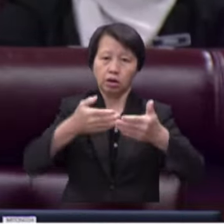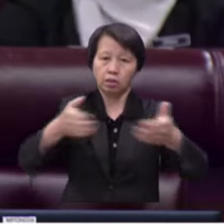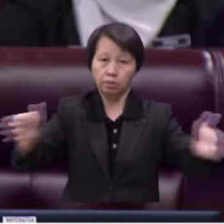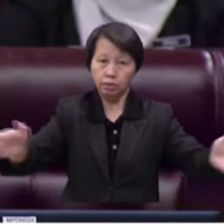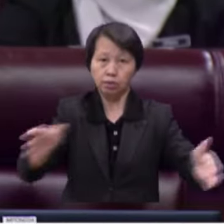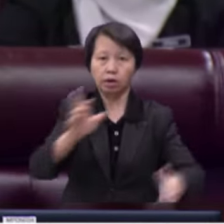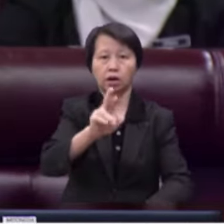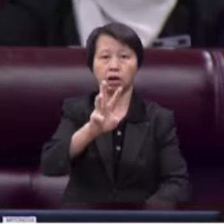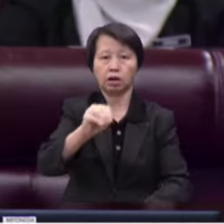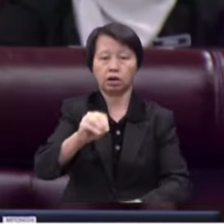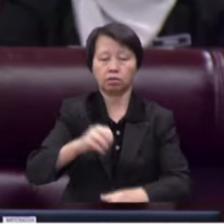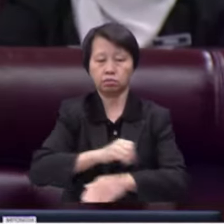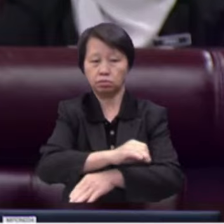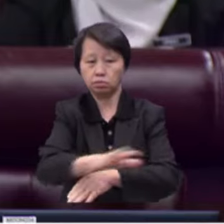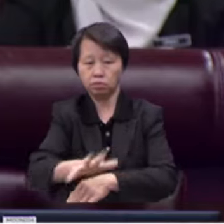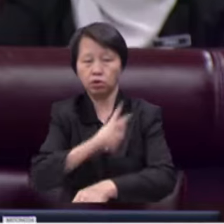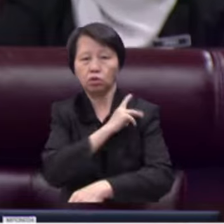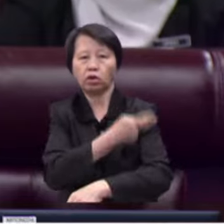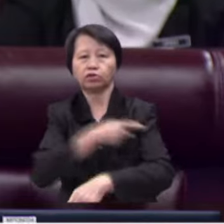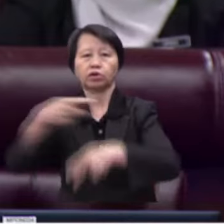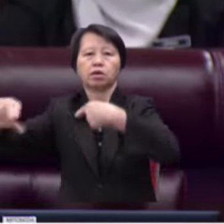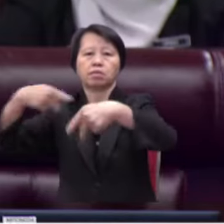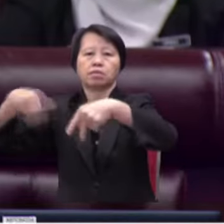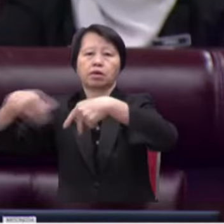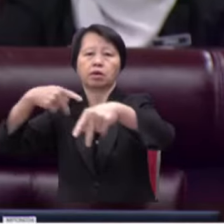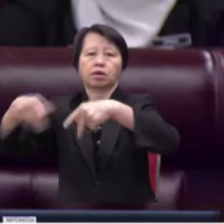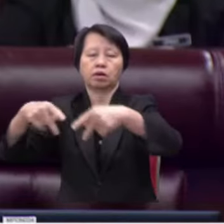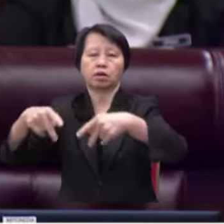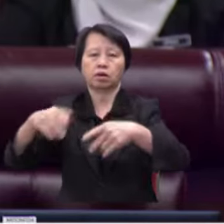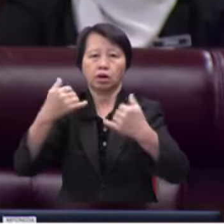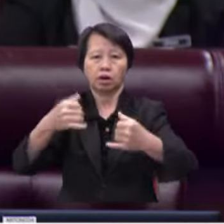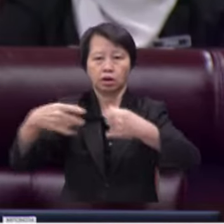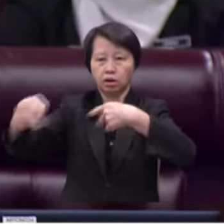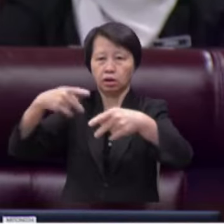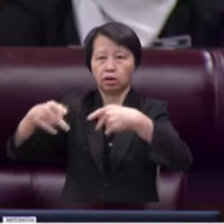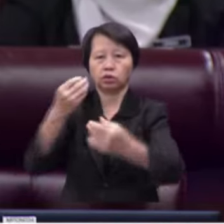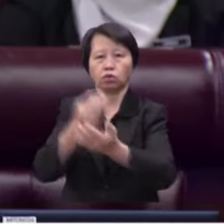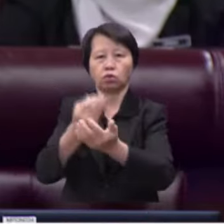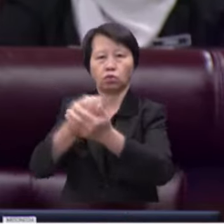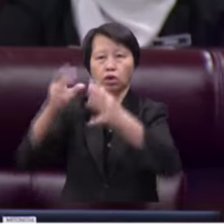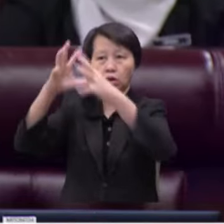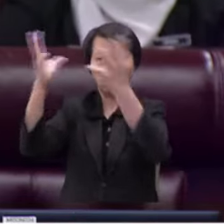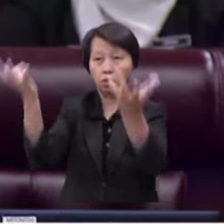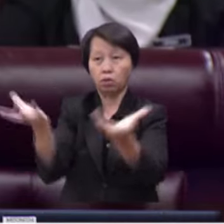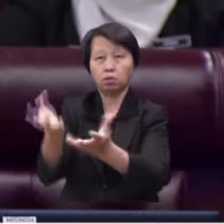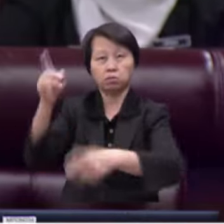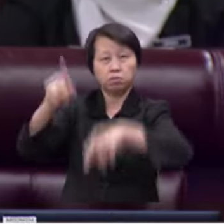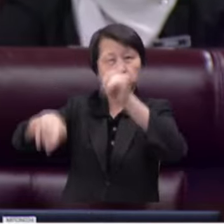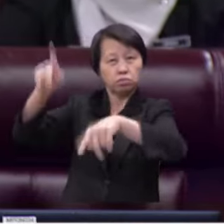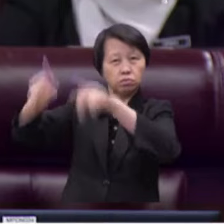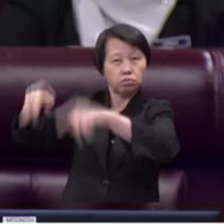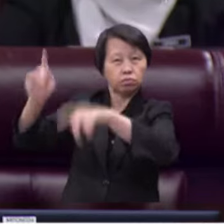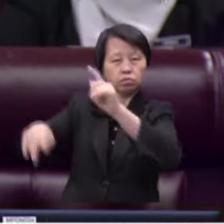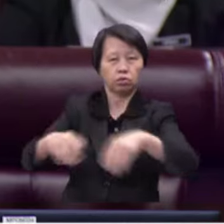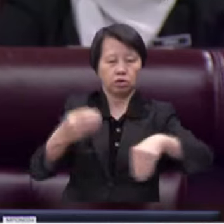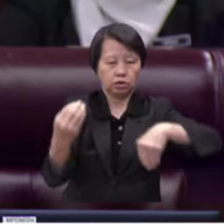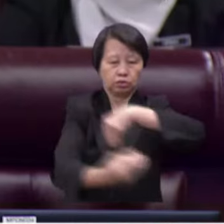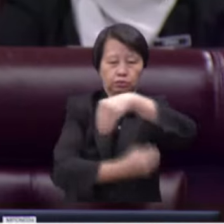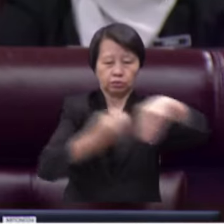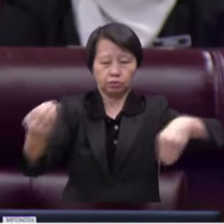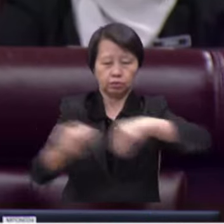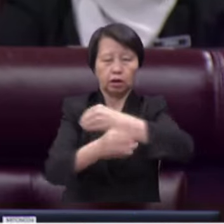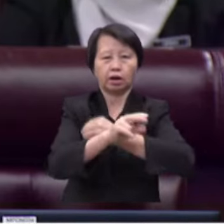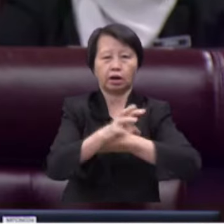Ringgit dipengaruhi oleh kuasa pasaran dalam keadaan pasaran keuangan Global yang tidak menentu kadar pertukaran